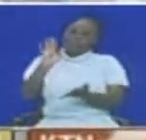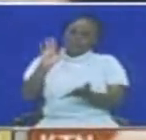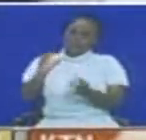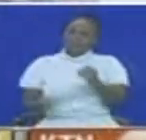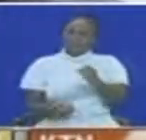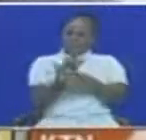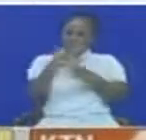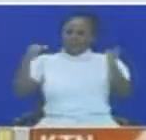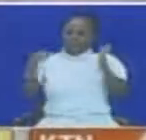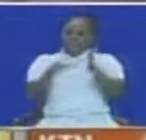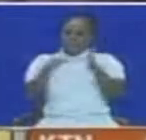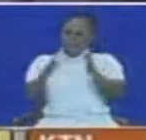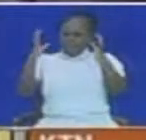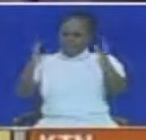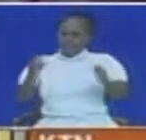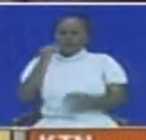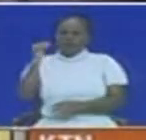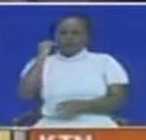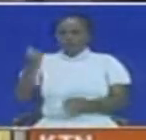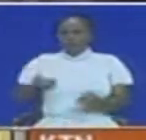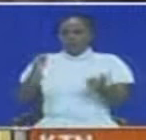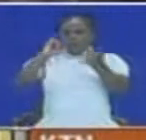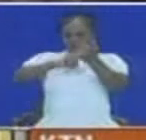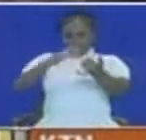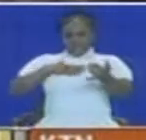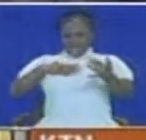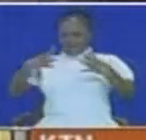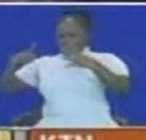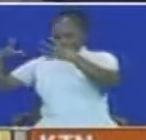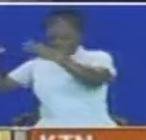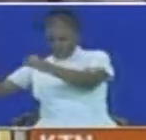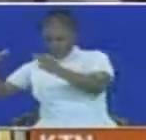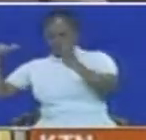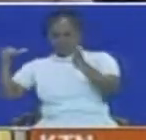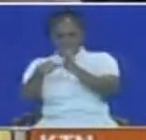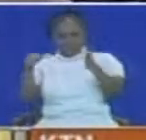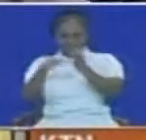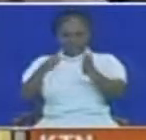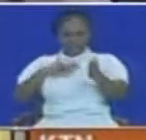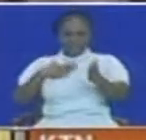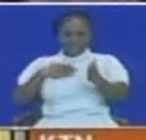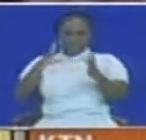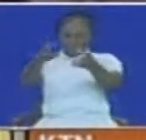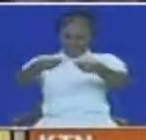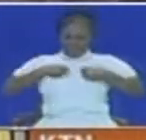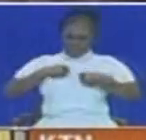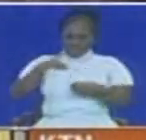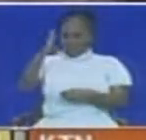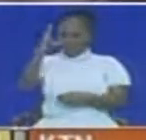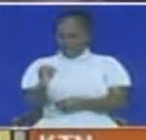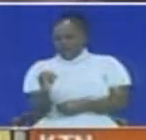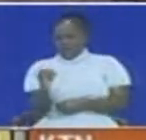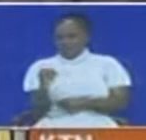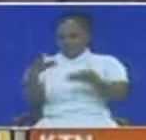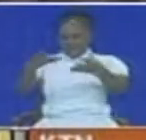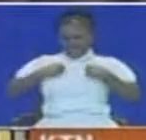masaibu zaidi ya kinyumbani. Bibi yangu alitoroka juu ya mashida ya mastress. Wewe ukinipatia kambao,